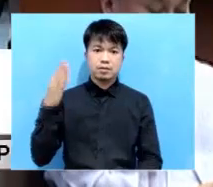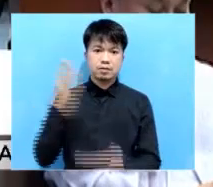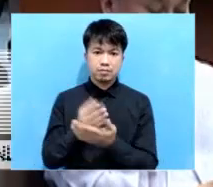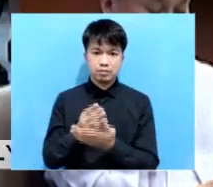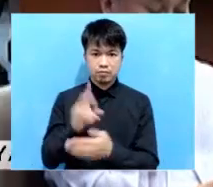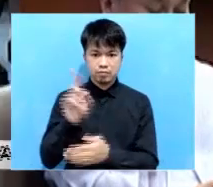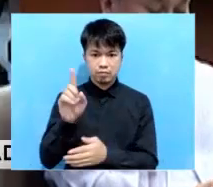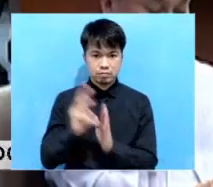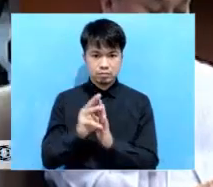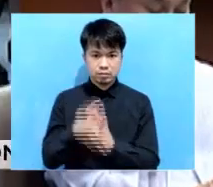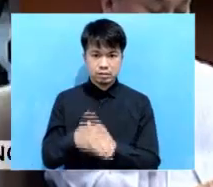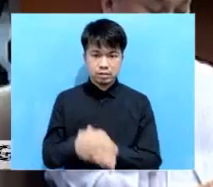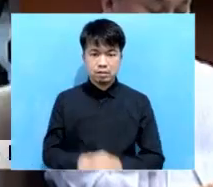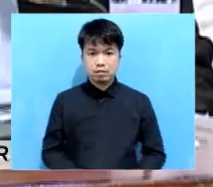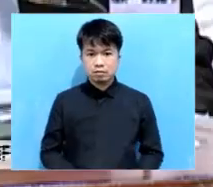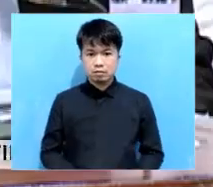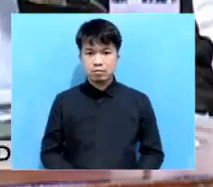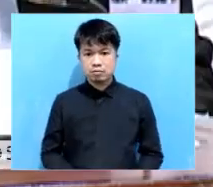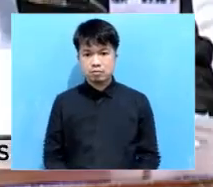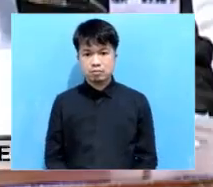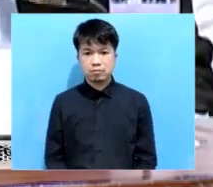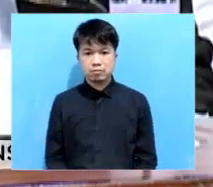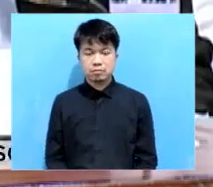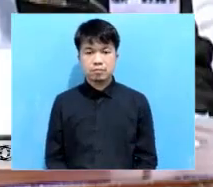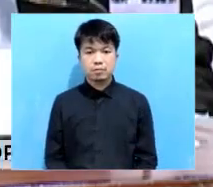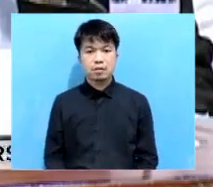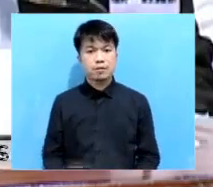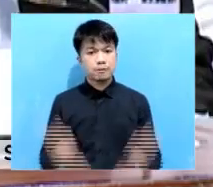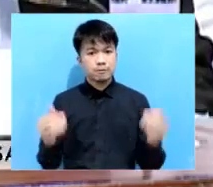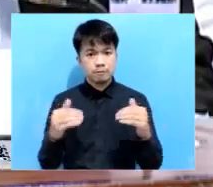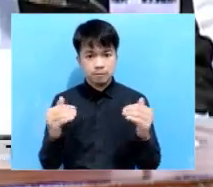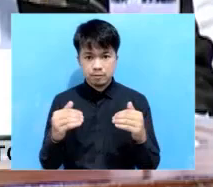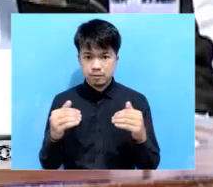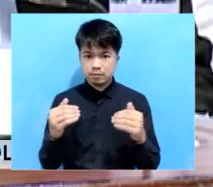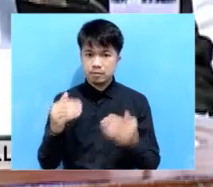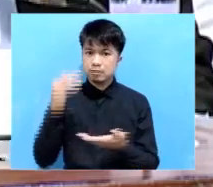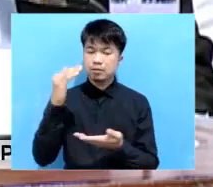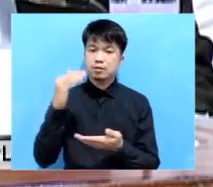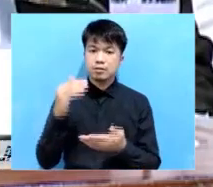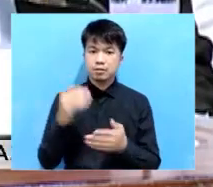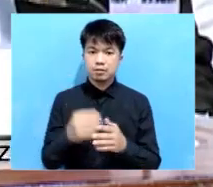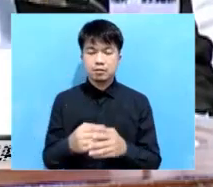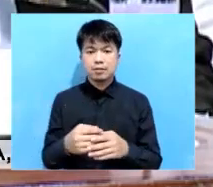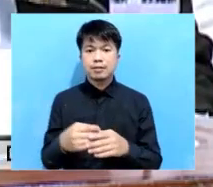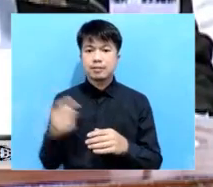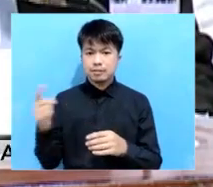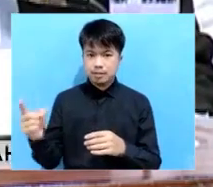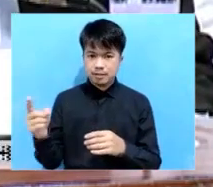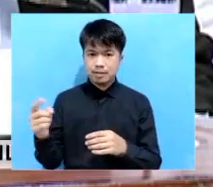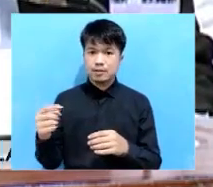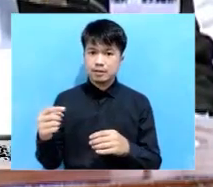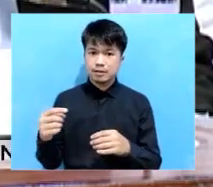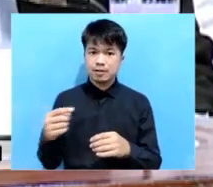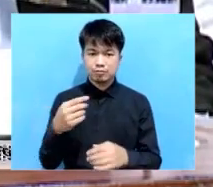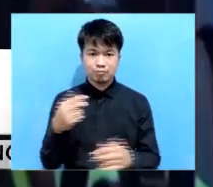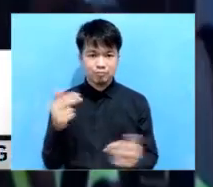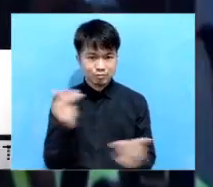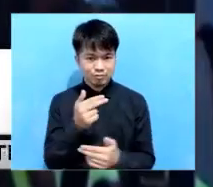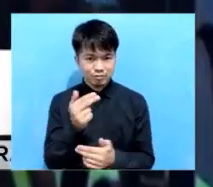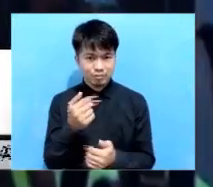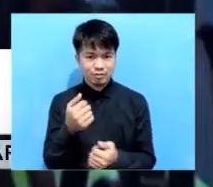Humupa ang tensyon pagbalik ng sesyon at nagbiruan na ang dalawang senador. Mr. President, isa lang pong tanong ko kay Madam